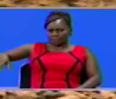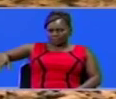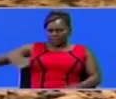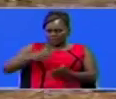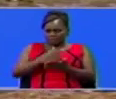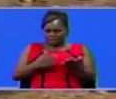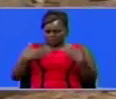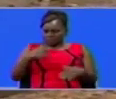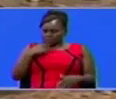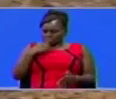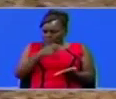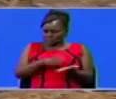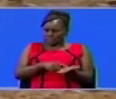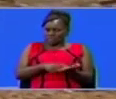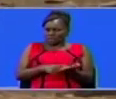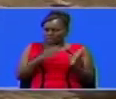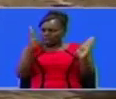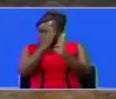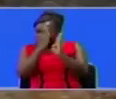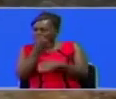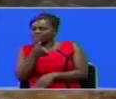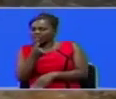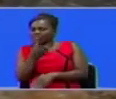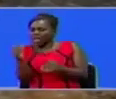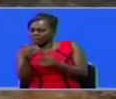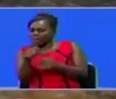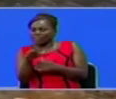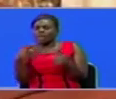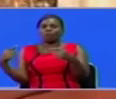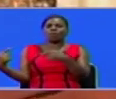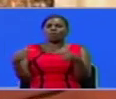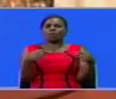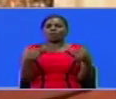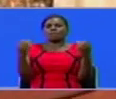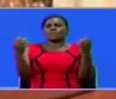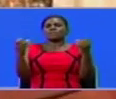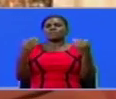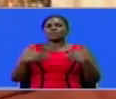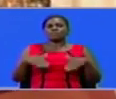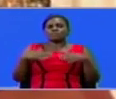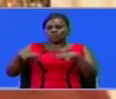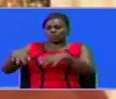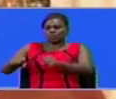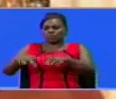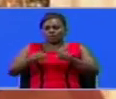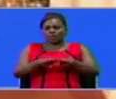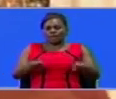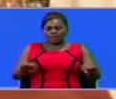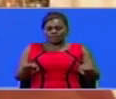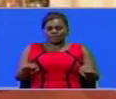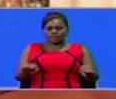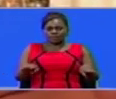But some residents insist there is a hidden hand in the clashes. Watu wengi hapa ni squatters ambao wanaishi